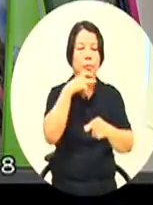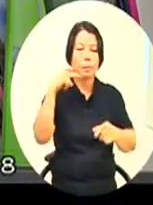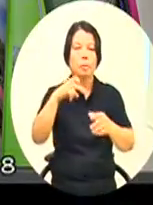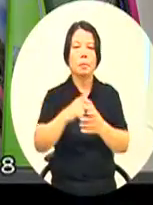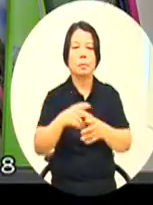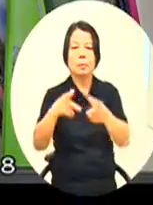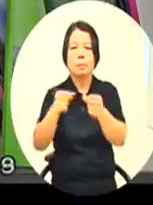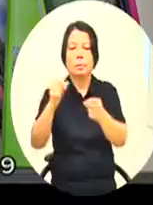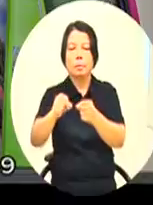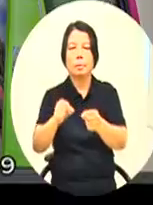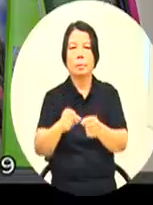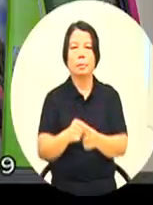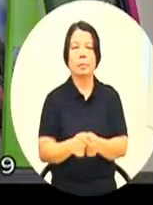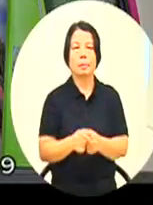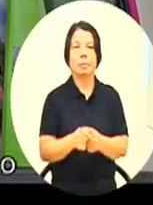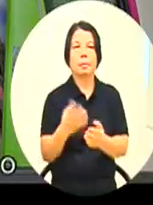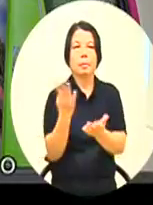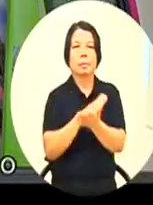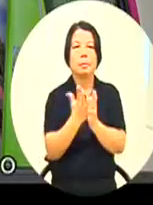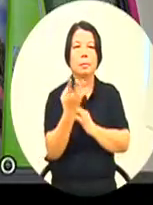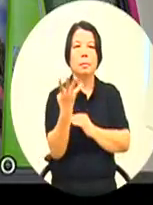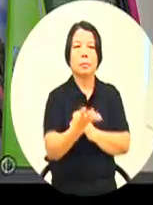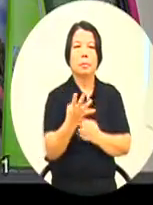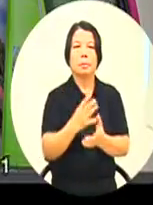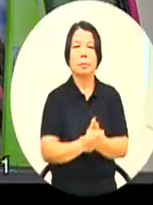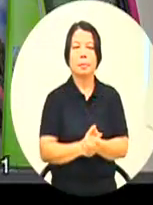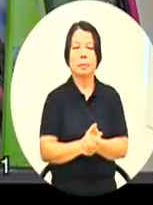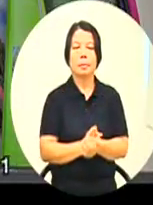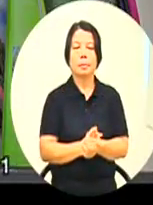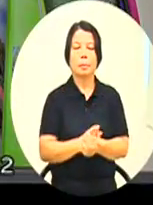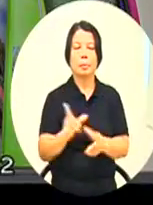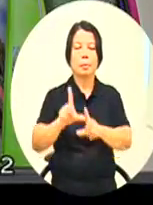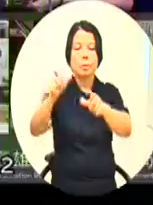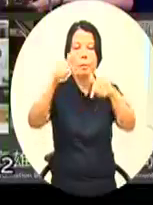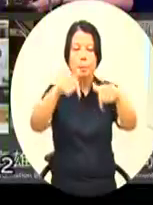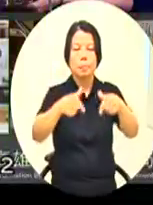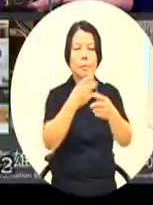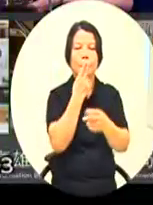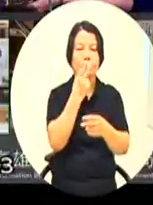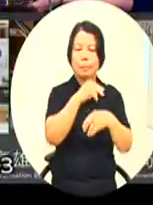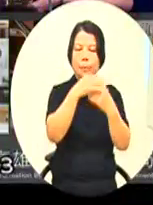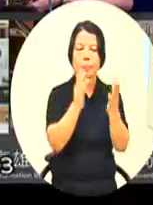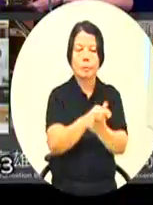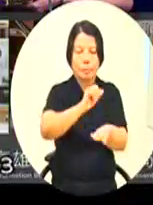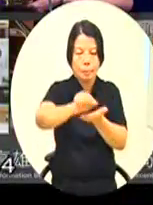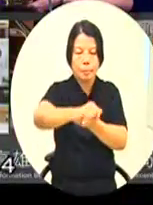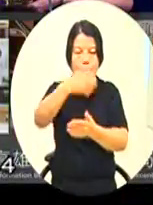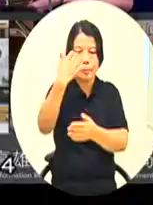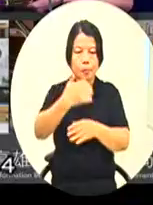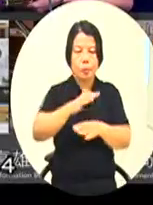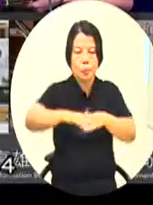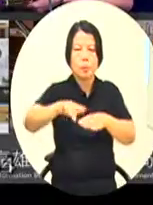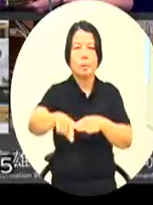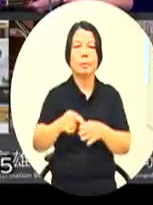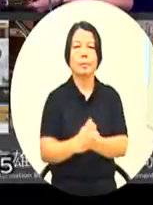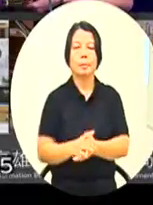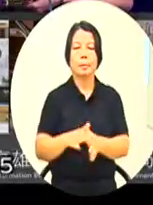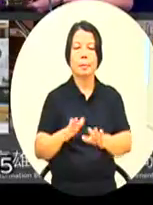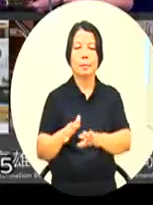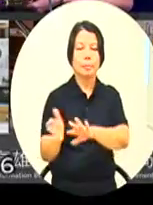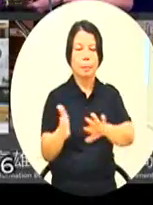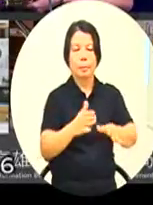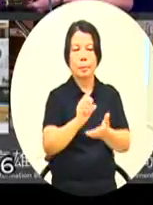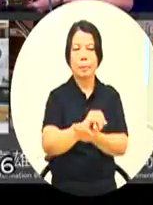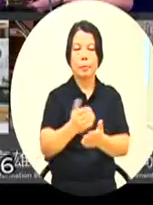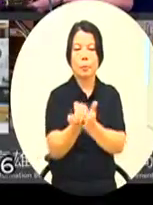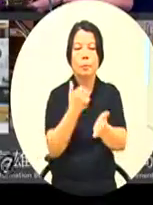简中等4种，那当然接下来我们也会去做东南亚语言的版本。下一页。那跟大家报告的是，刚刚